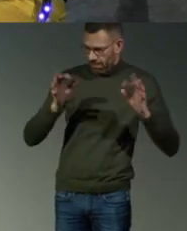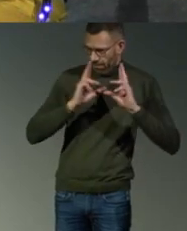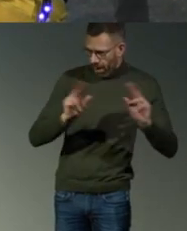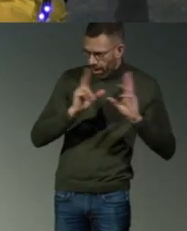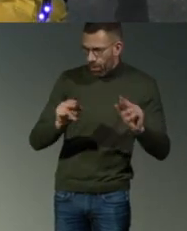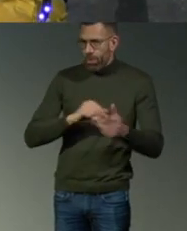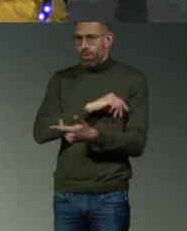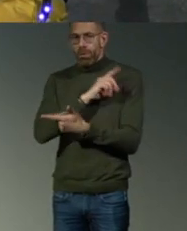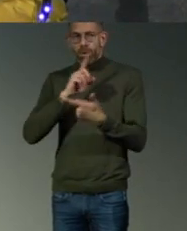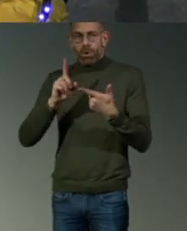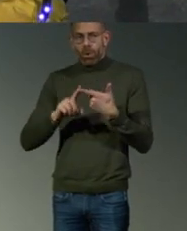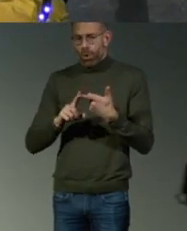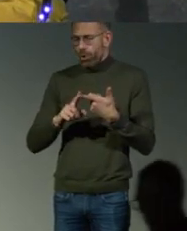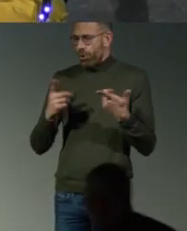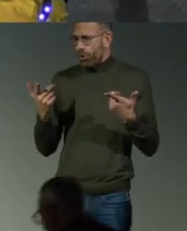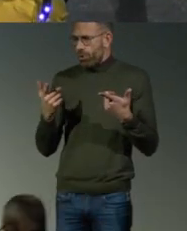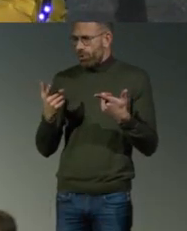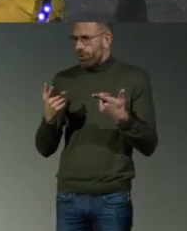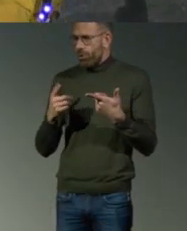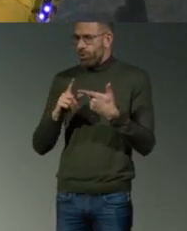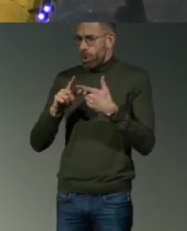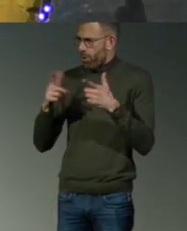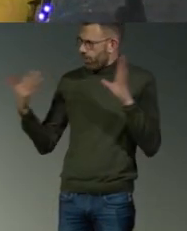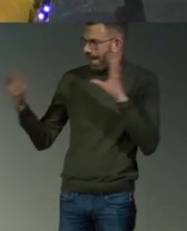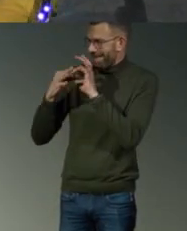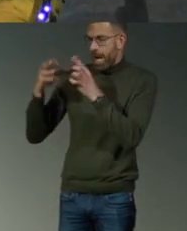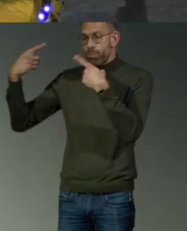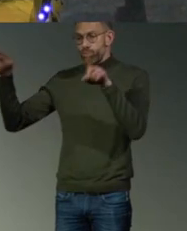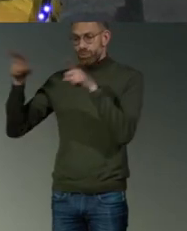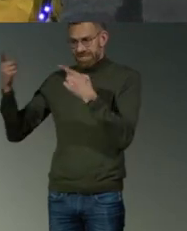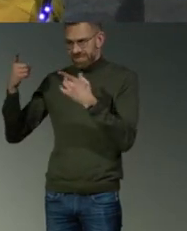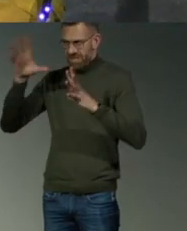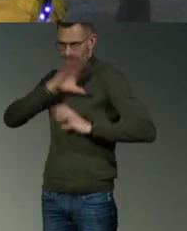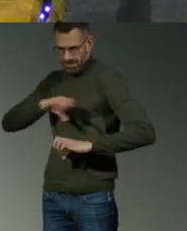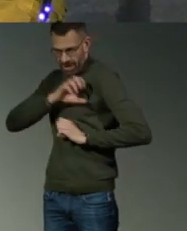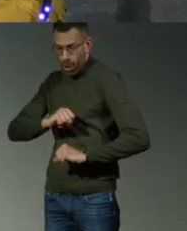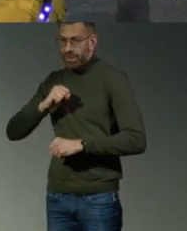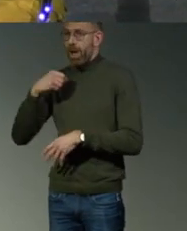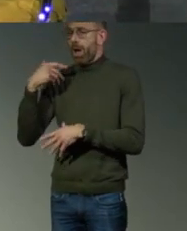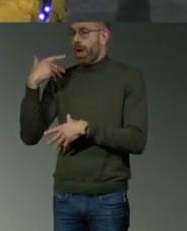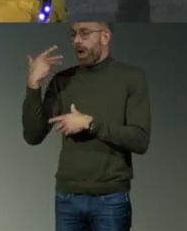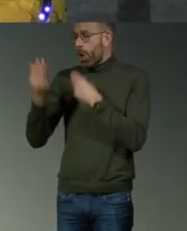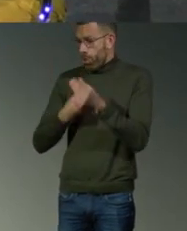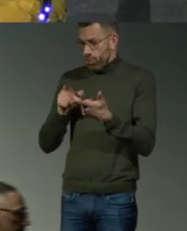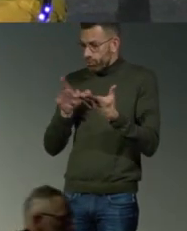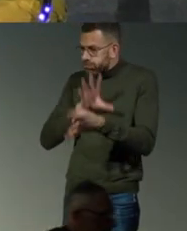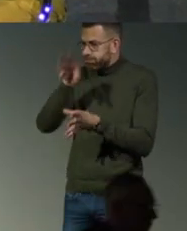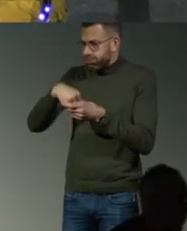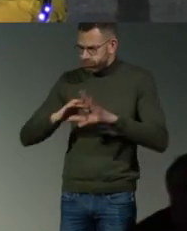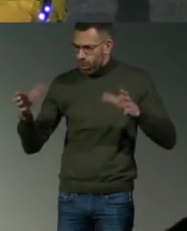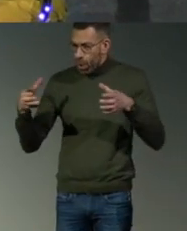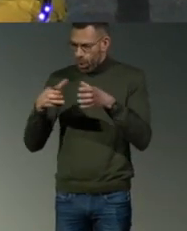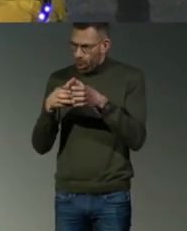fois du côté de la musique expérimentale ou à travers un collectif de réflexion